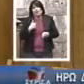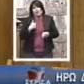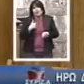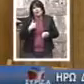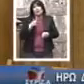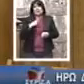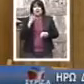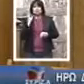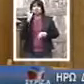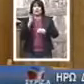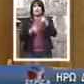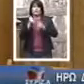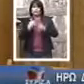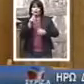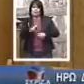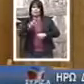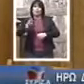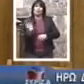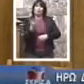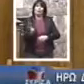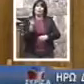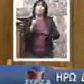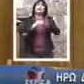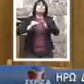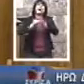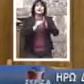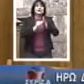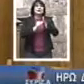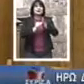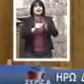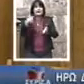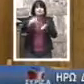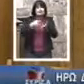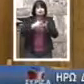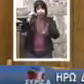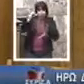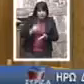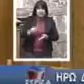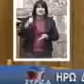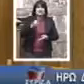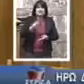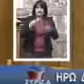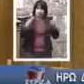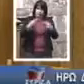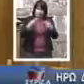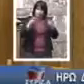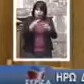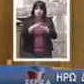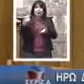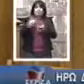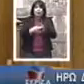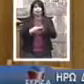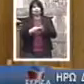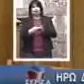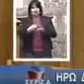Ποιας ανταγωνιστικότητας? Πού είδατε γραμμένο ότι όταν μειώνεις τις αποδοχές, κόβεις τις παροχές, αυξάνεις τους έμεσους και τους άμεσους